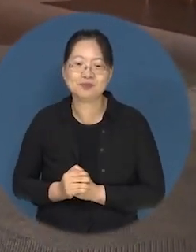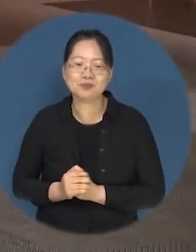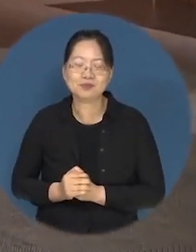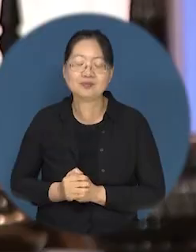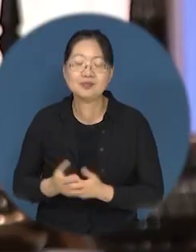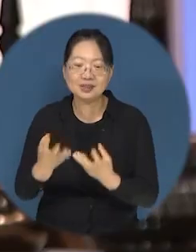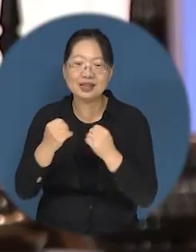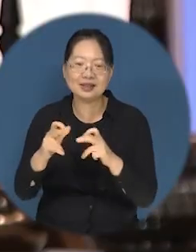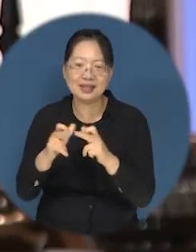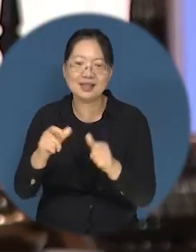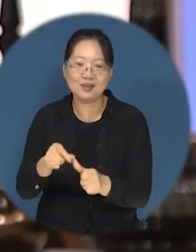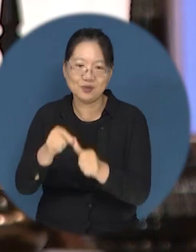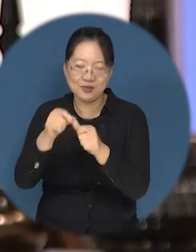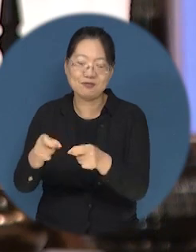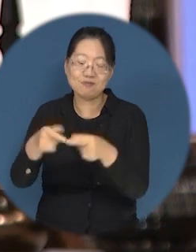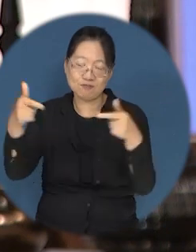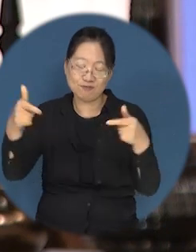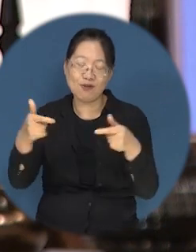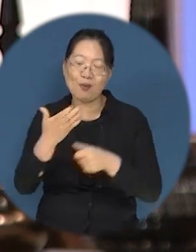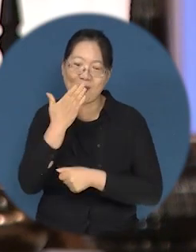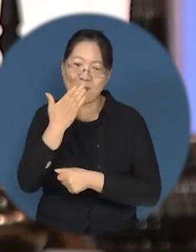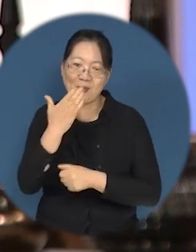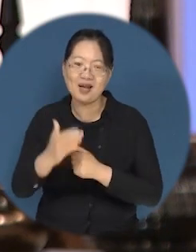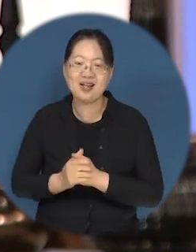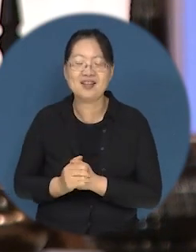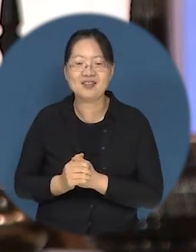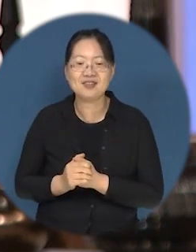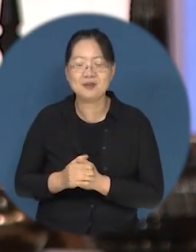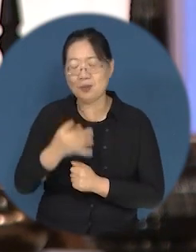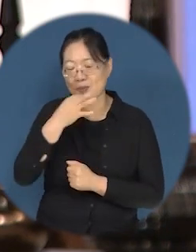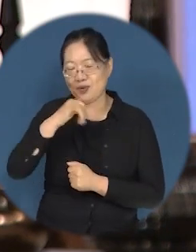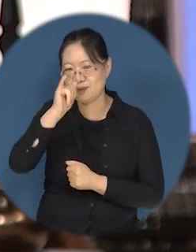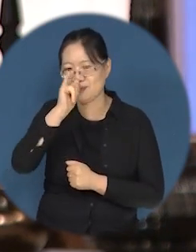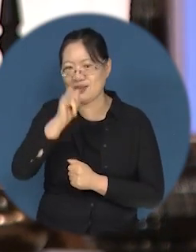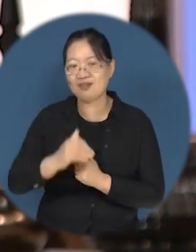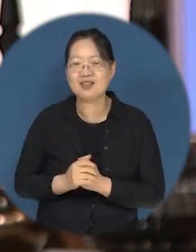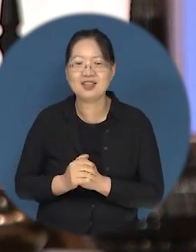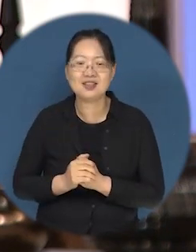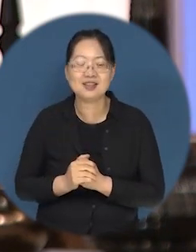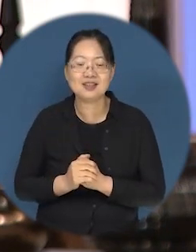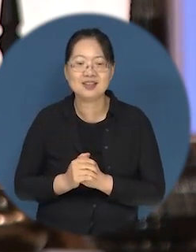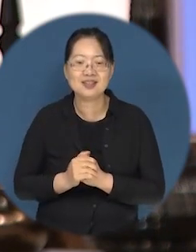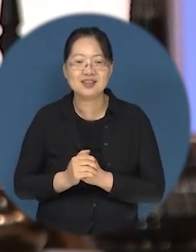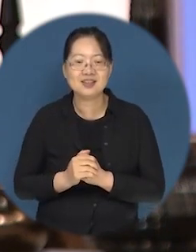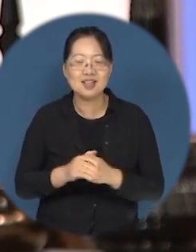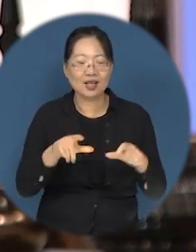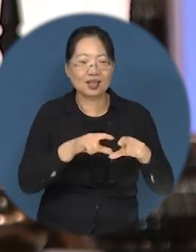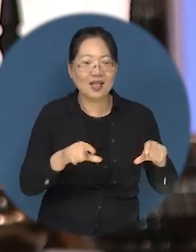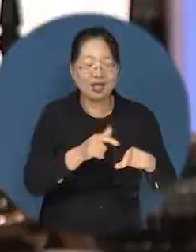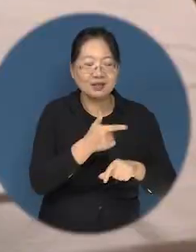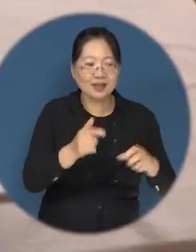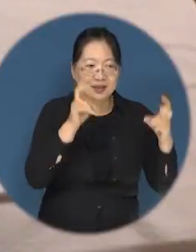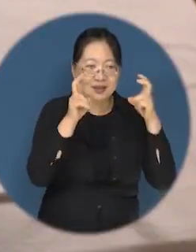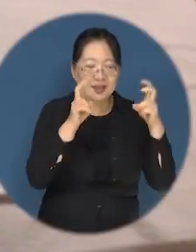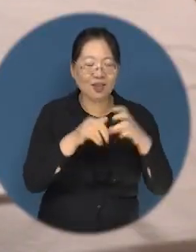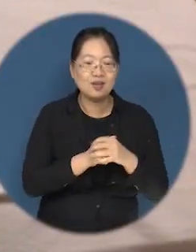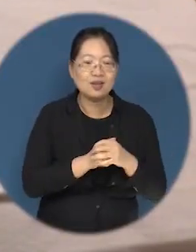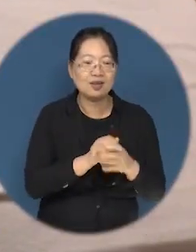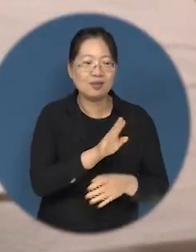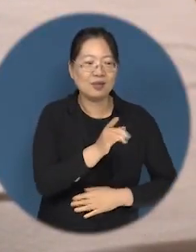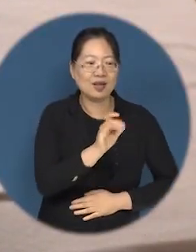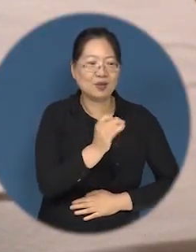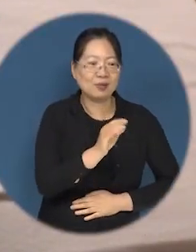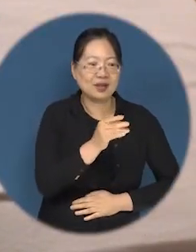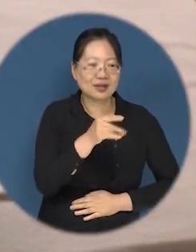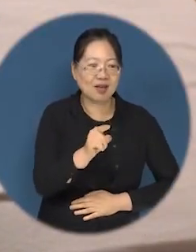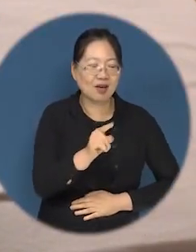굉장히 많이 있습니다. 그렇죠. 네, 굉장히 많이 있어서 저희는 그건 굉장히 보람으로 생각하고 있습니다. 아니 예. 그 일반 대기업들도 예. 베어베터와